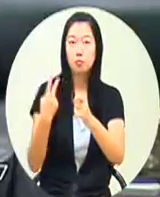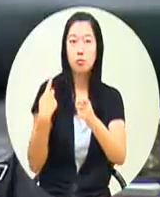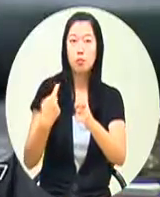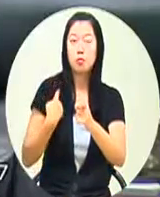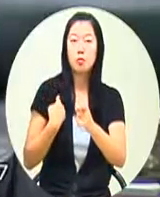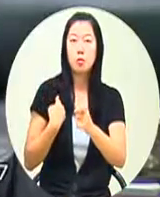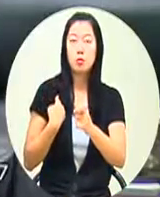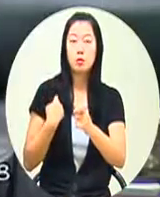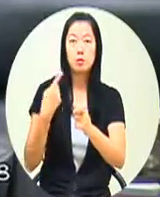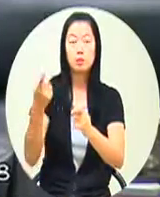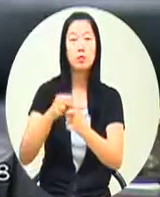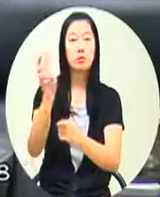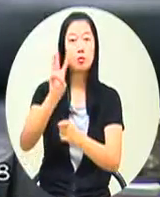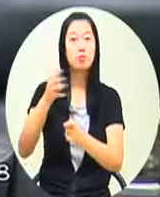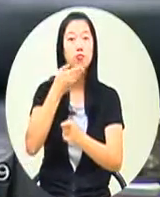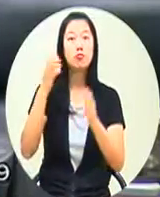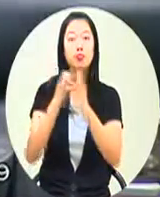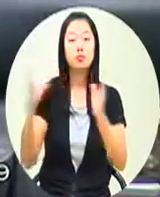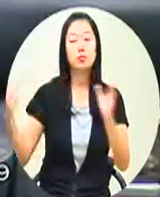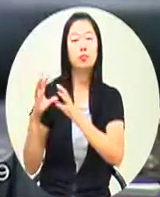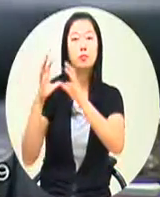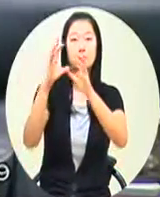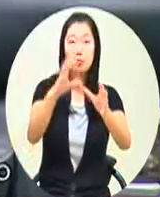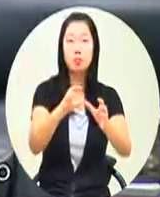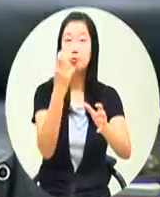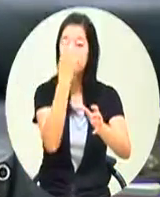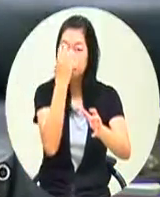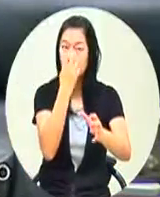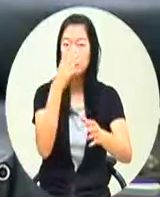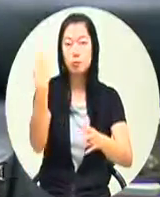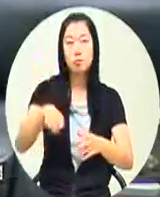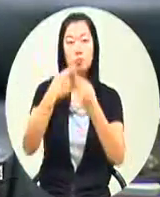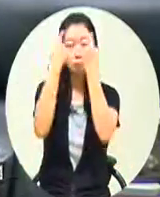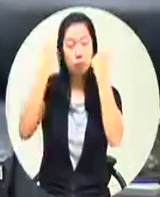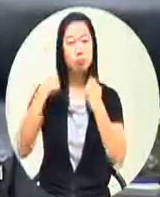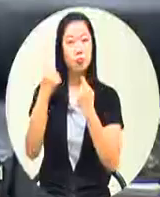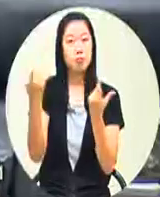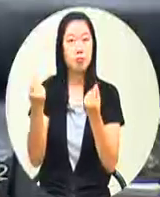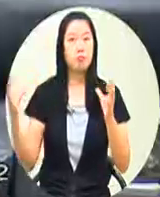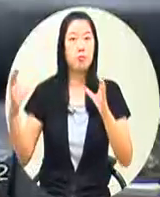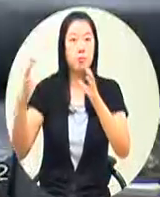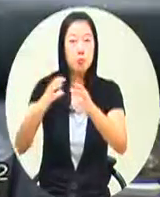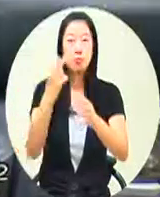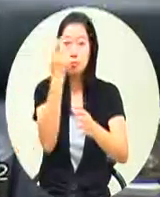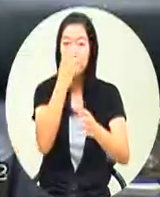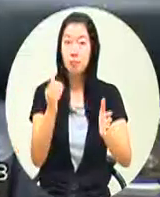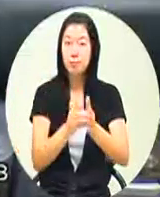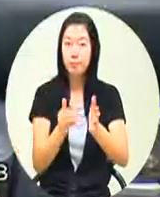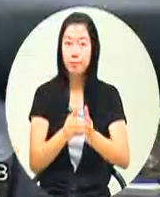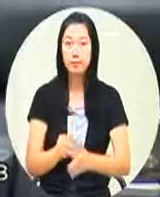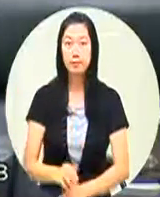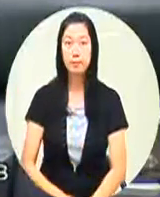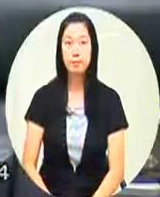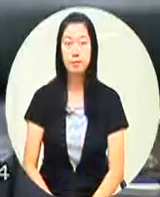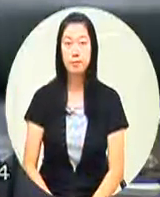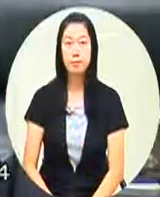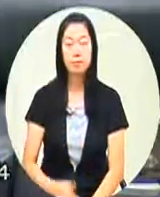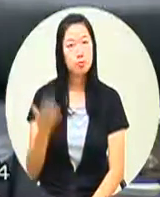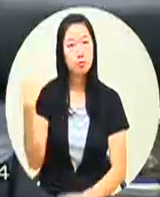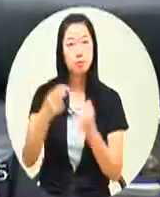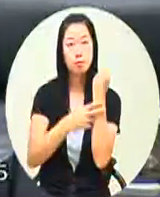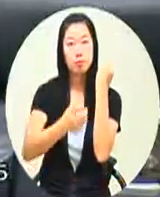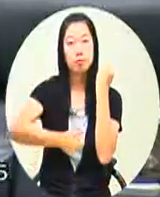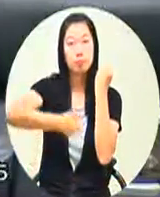利局会看过，包括周中站议员也会看过，好，那那时候是另外一位里长的时